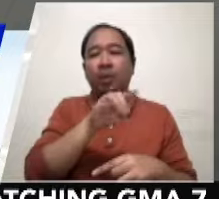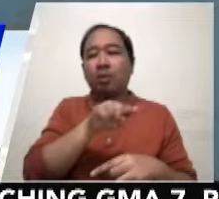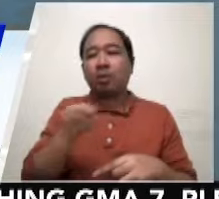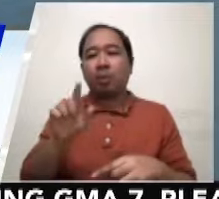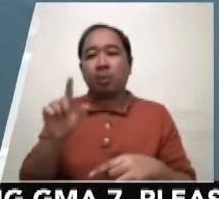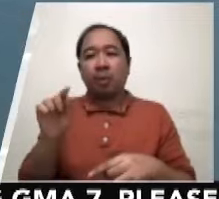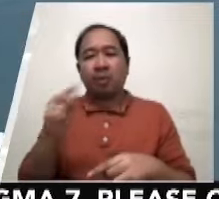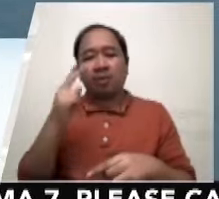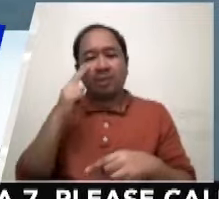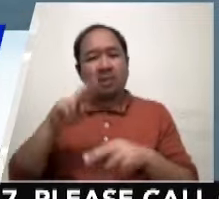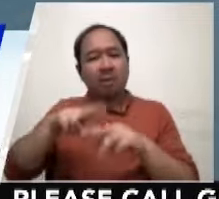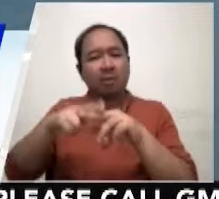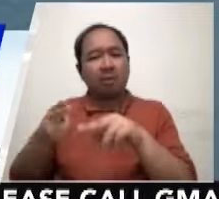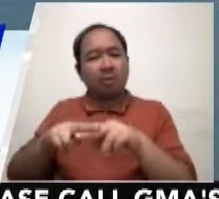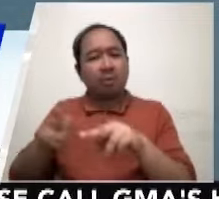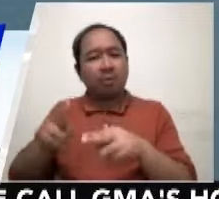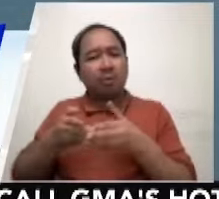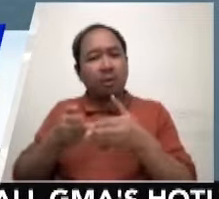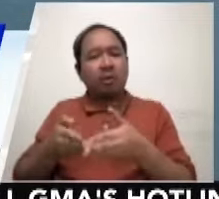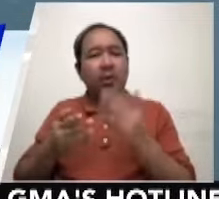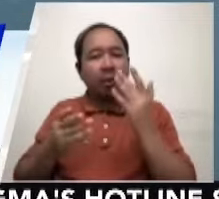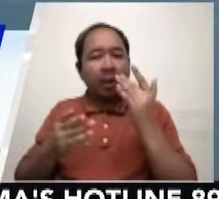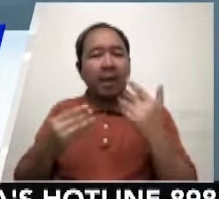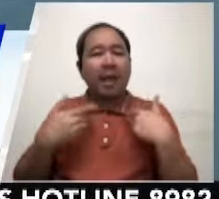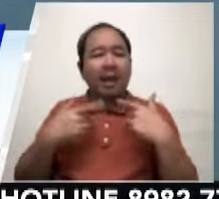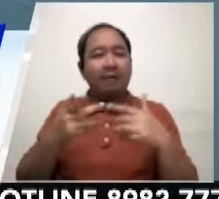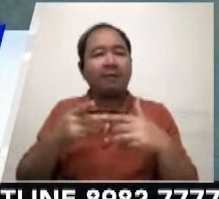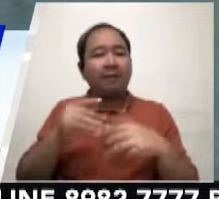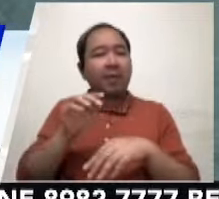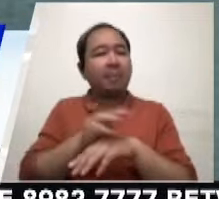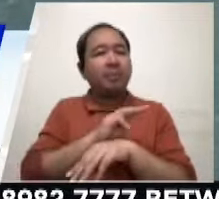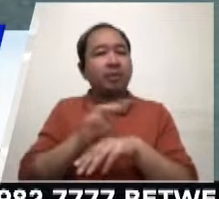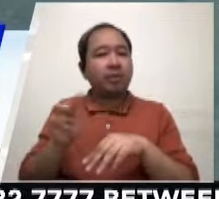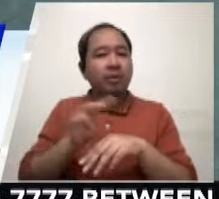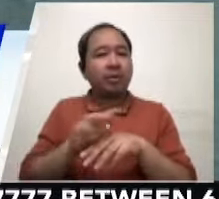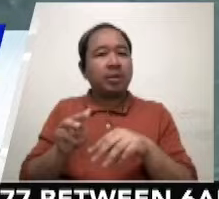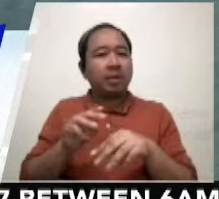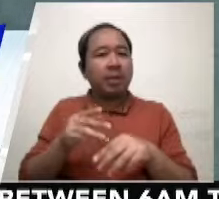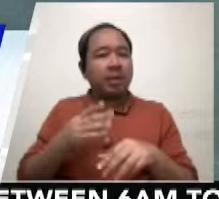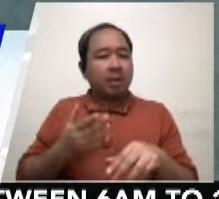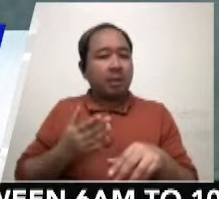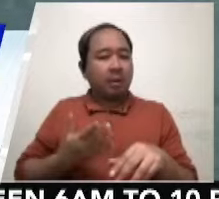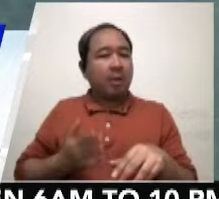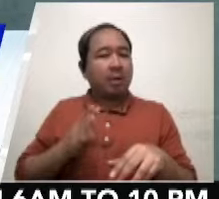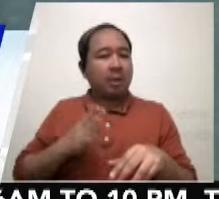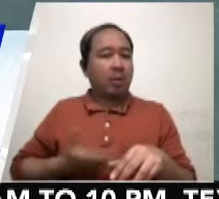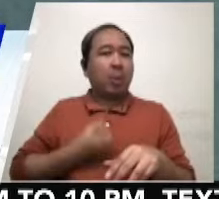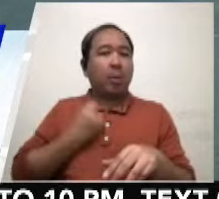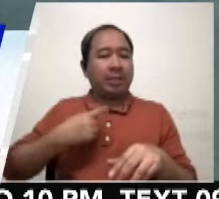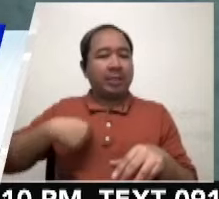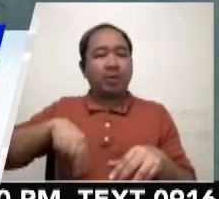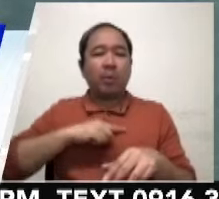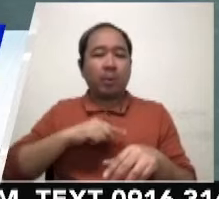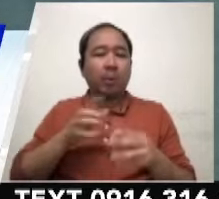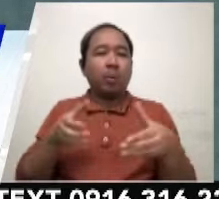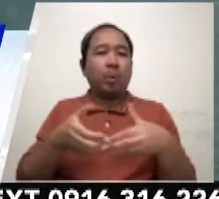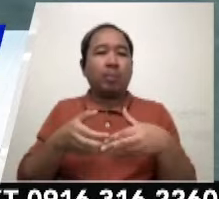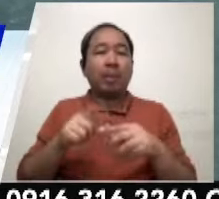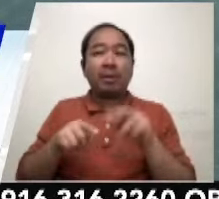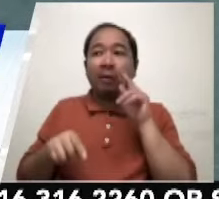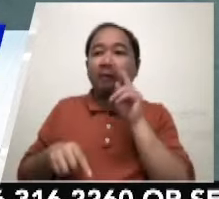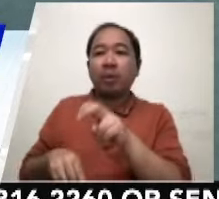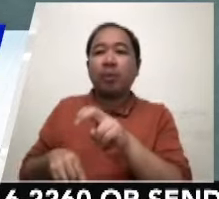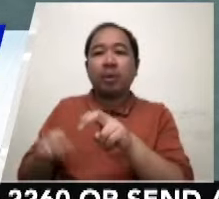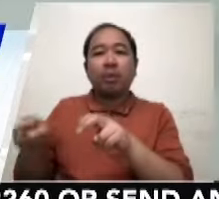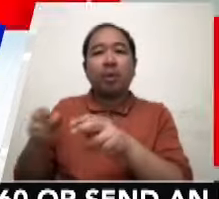bilang makaraan ng civilian mission ng atin ito koalisyon. Yun nga lang, may namataan namang Chinese vessels sa Sabine Shoal at